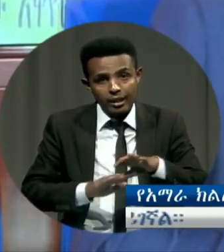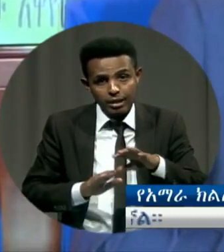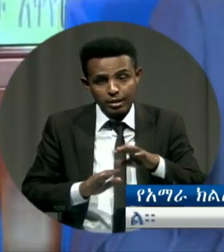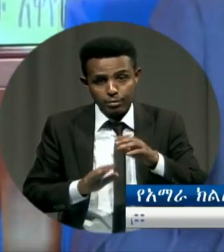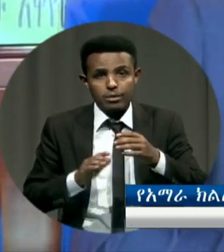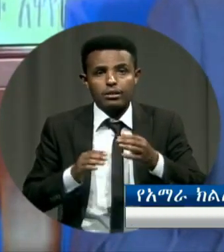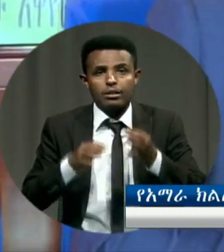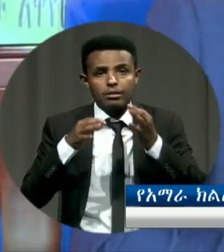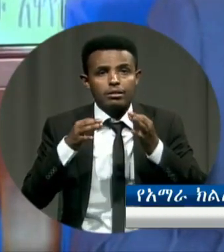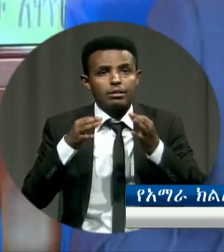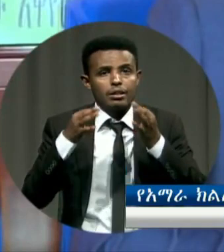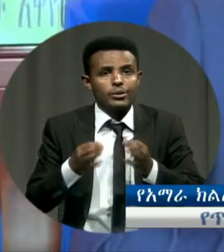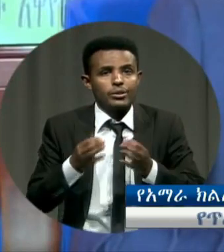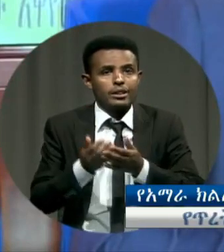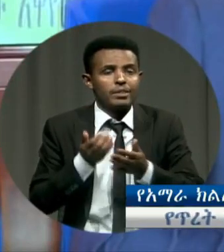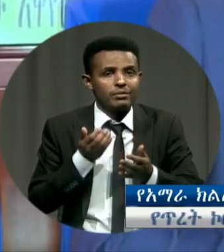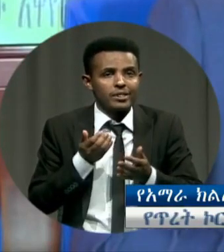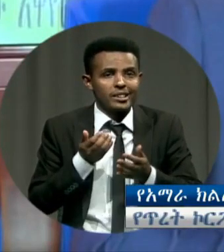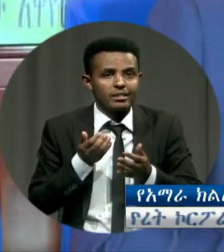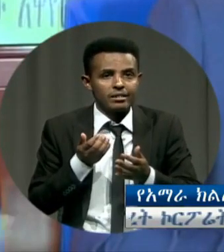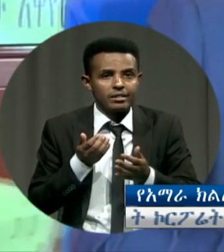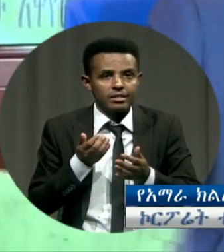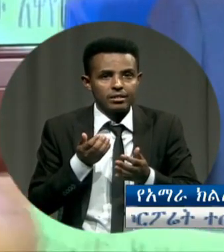በፊት አንደኛ